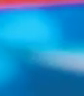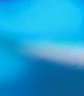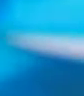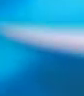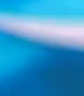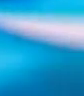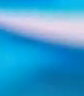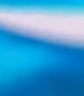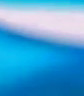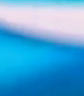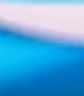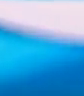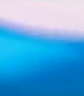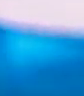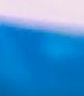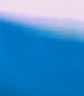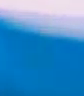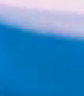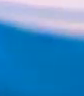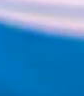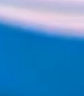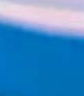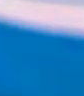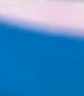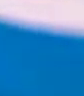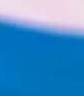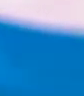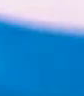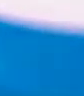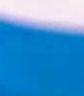непременно жмите на колокольчик. Информбюро, когда нужна честная информация.